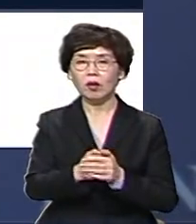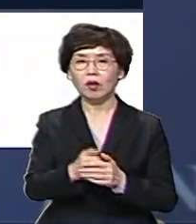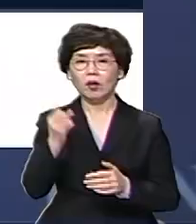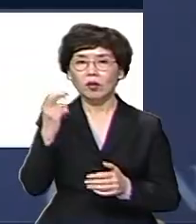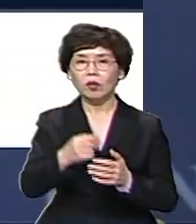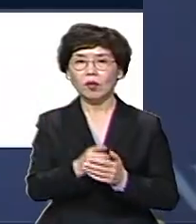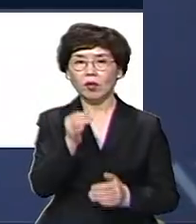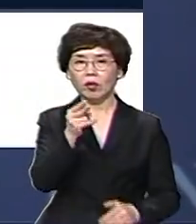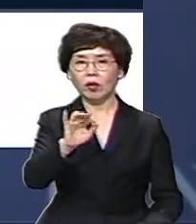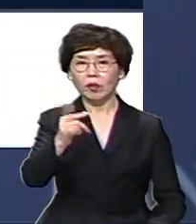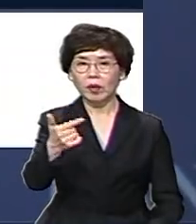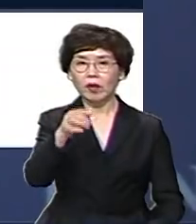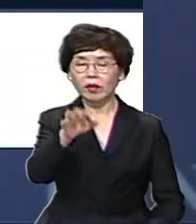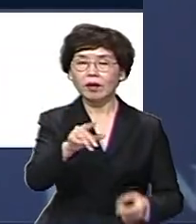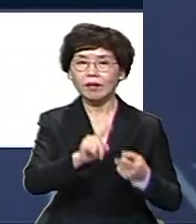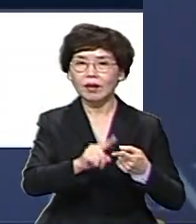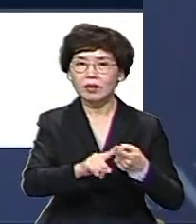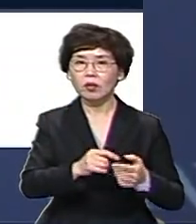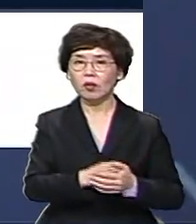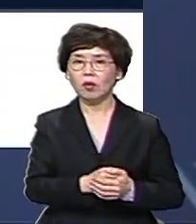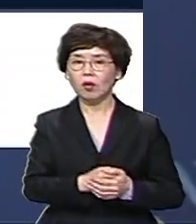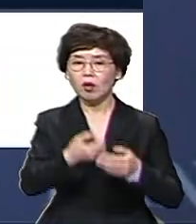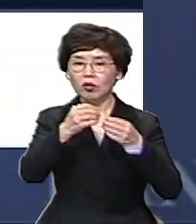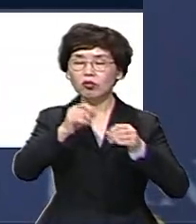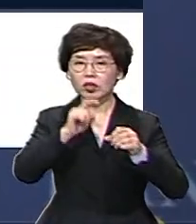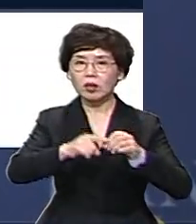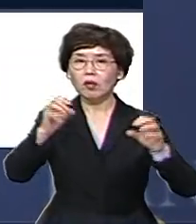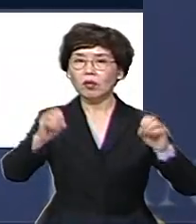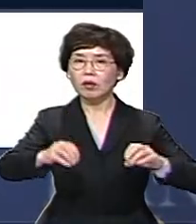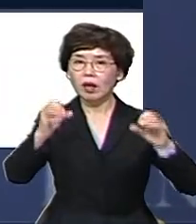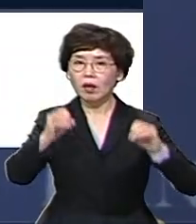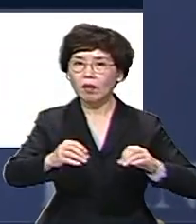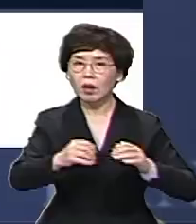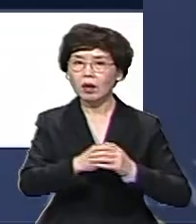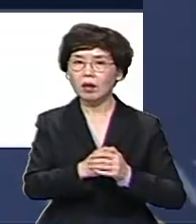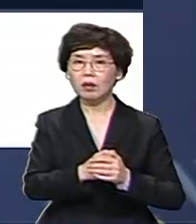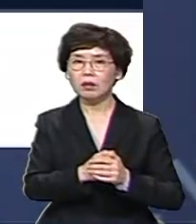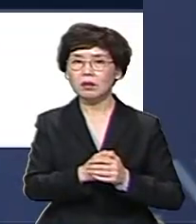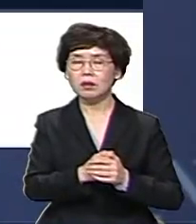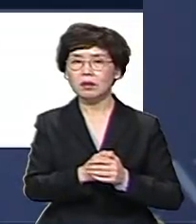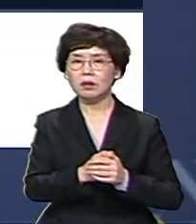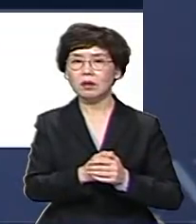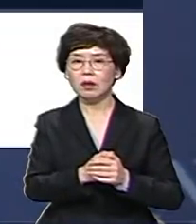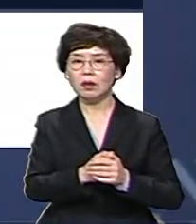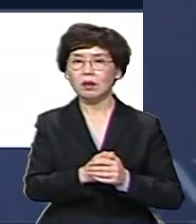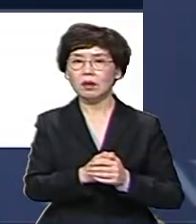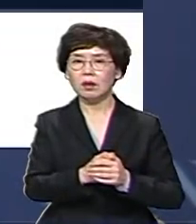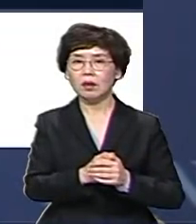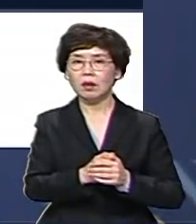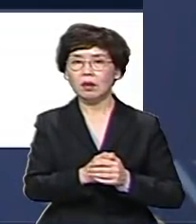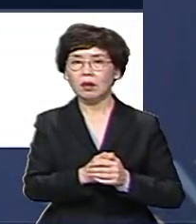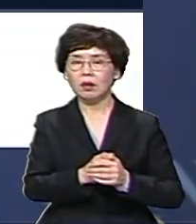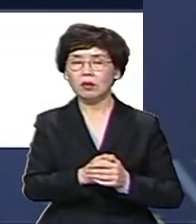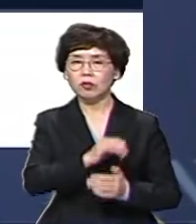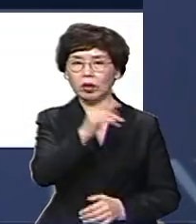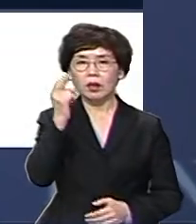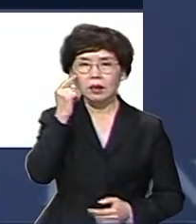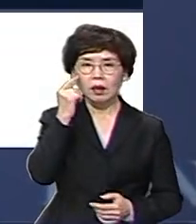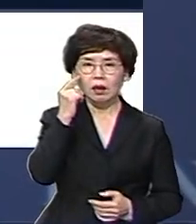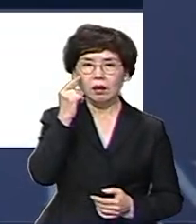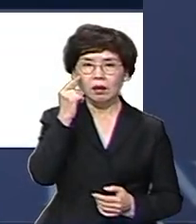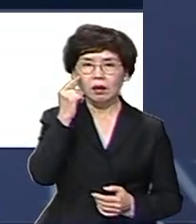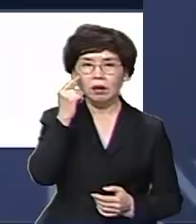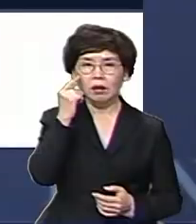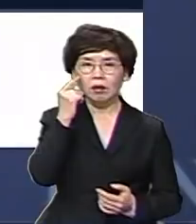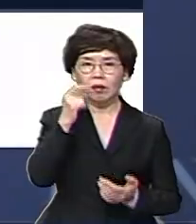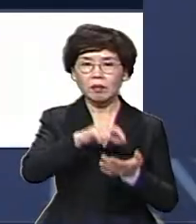했었습니다. 아까도 말씀드렸지만요. 우리가 오랫동안 그렇게 협상을 해왔었고 스스로도 얘기했었고 또 같이 얘기했었고 또 그 얘기하신 영변